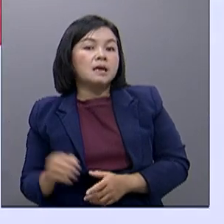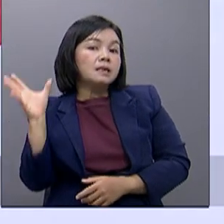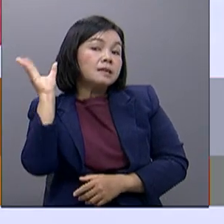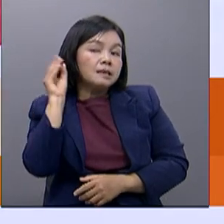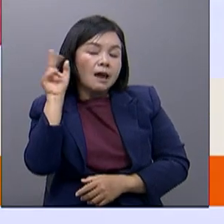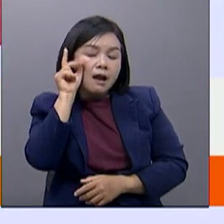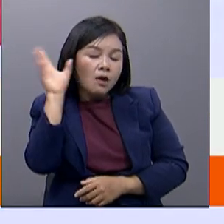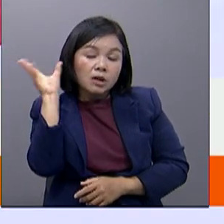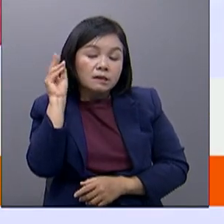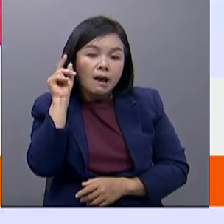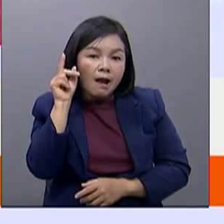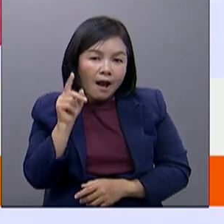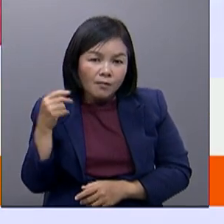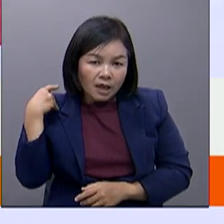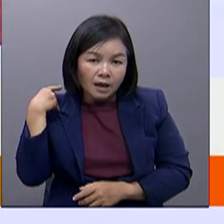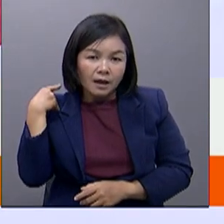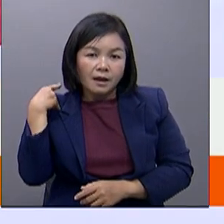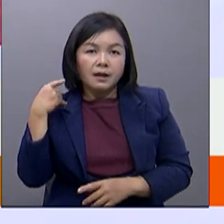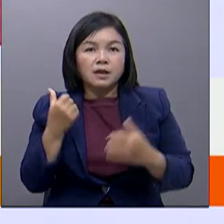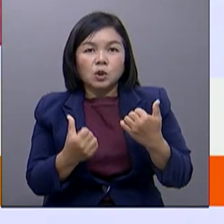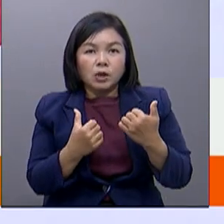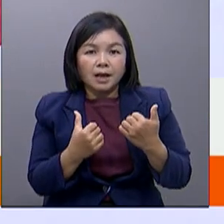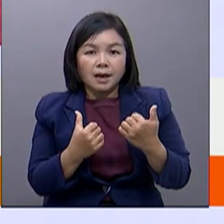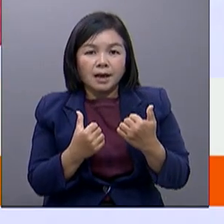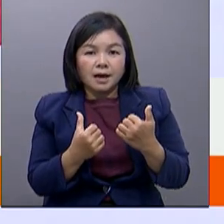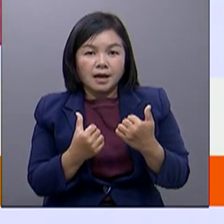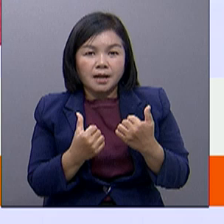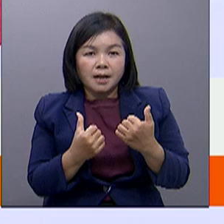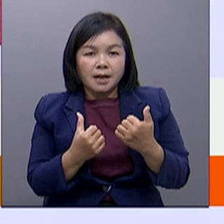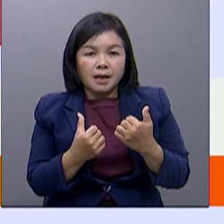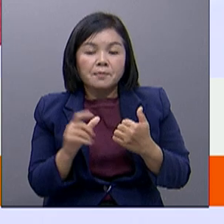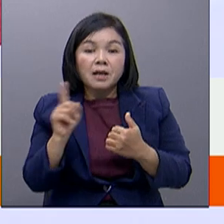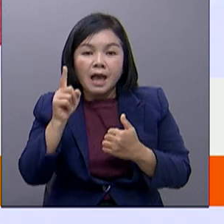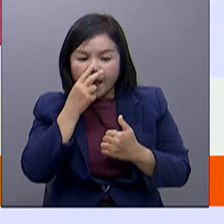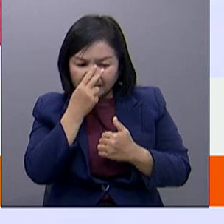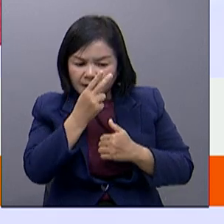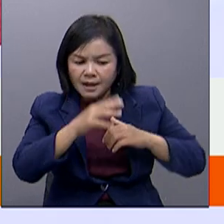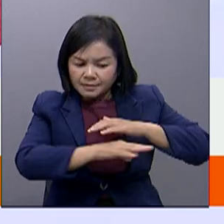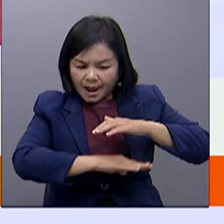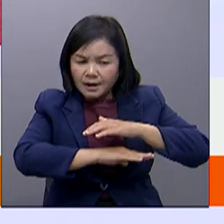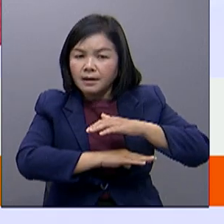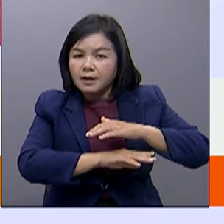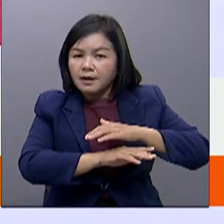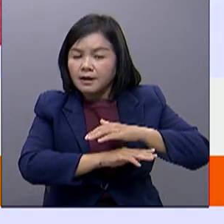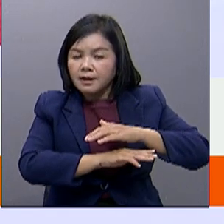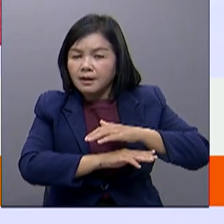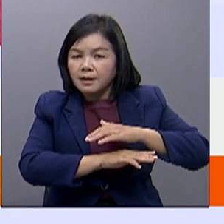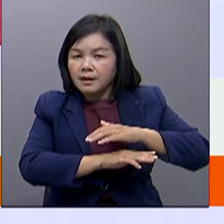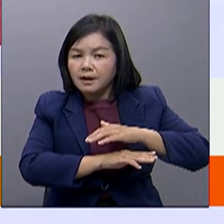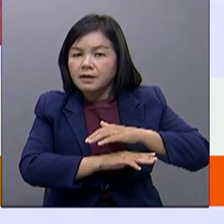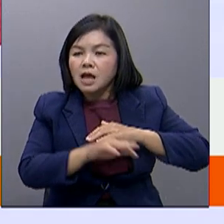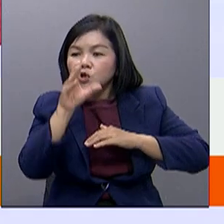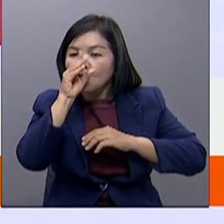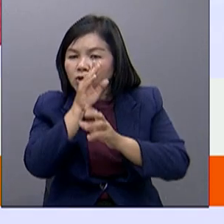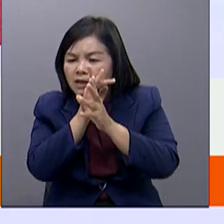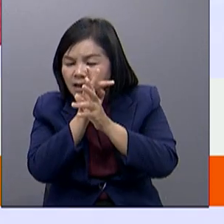นะกระแสข่าวแต่ว่าในเรื่องของเ่อให้มีหลักฐานหรือให้พบหลักฐานว่าเป็นแบบเ่ออย่างที่เ